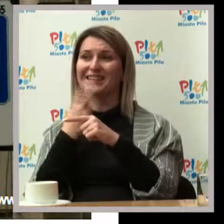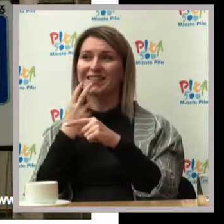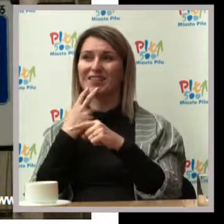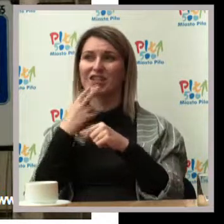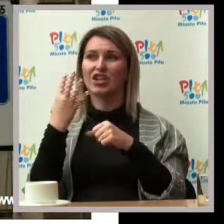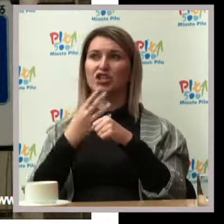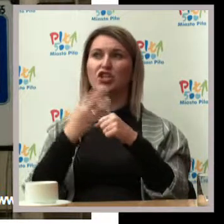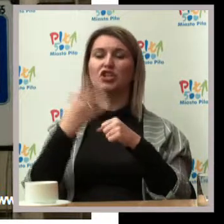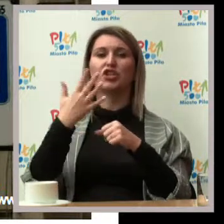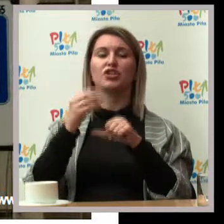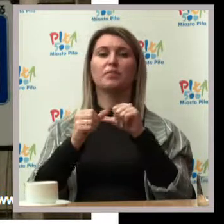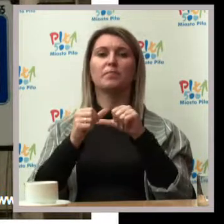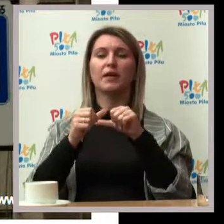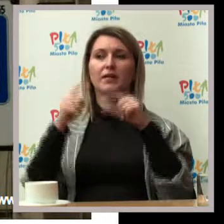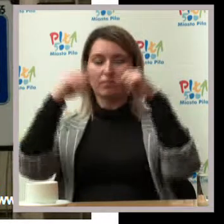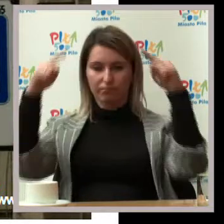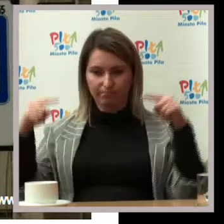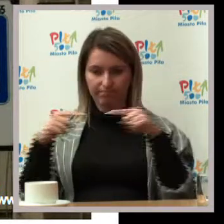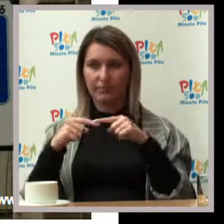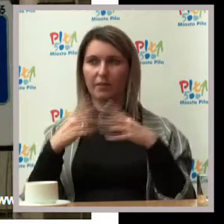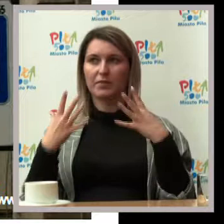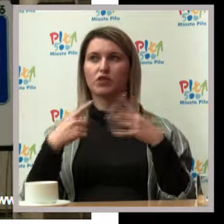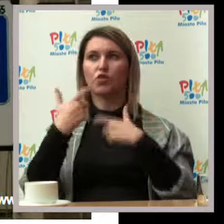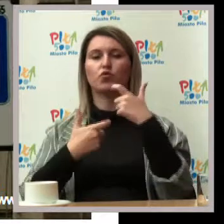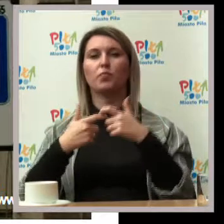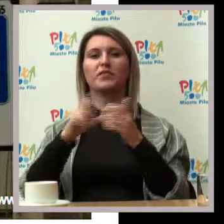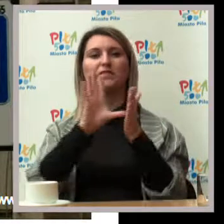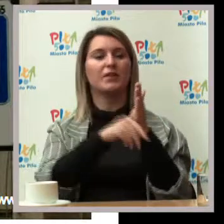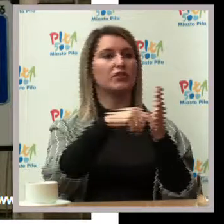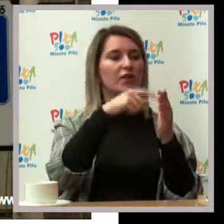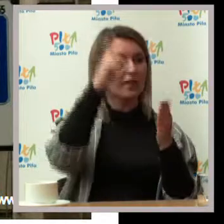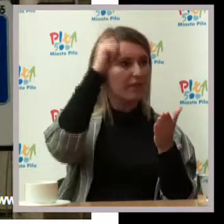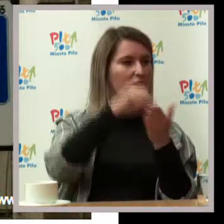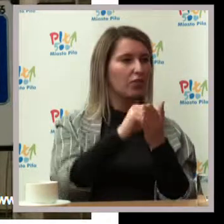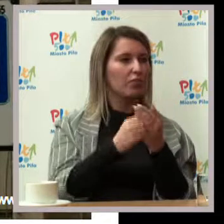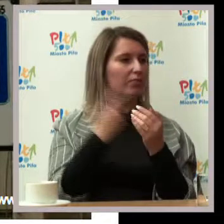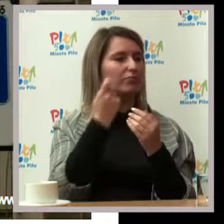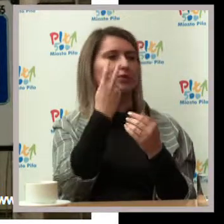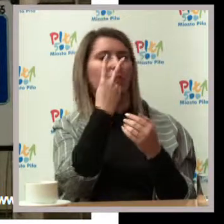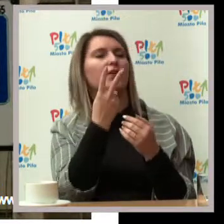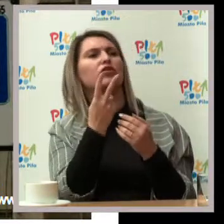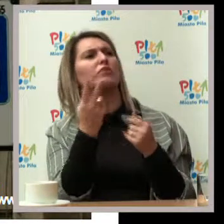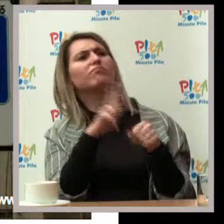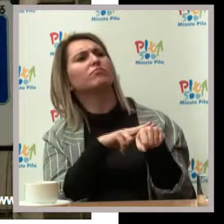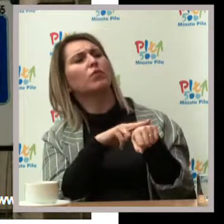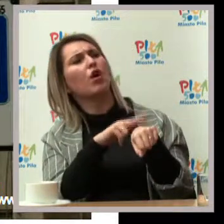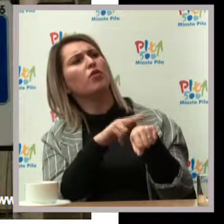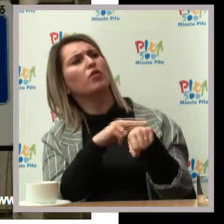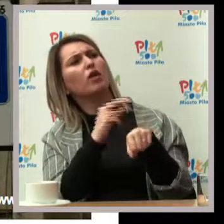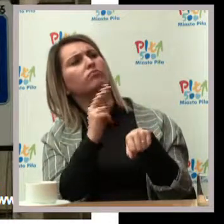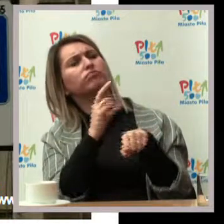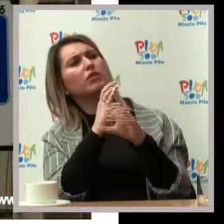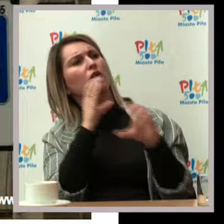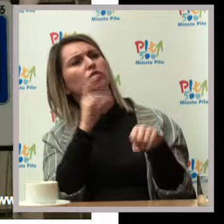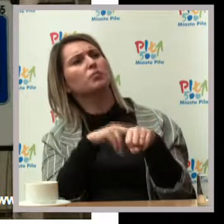i 5 infokiosków realizowanych w ramach 2 projektów. Oczywiście, jak mówiłam na komisjach, poszczególne